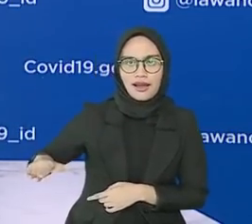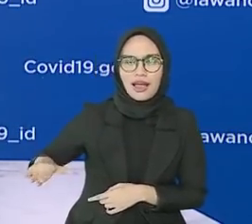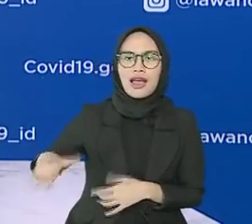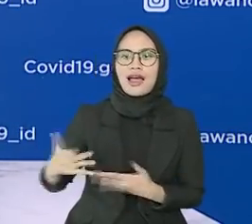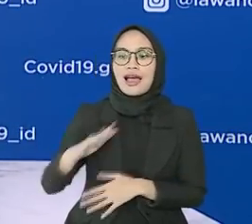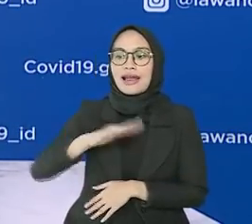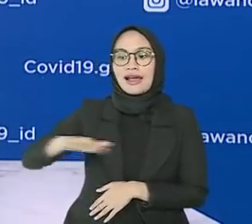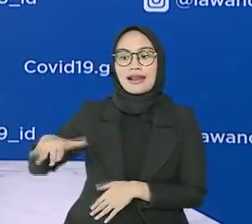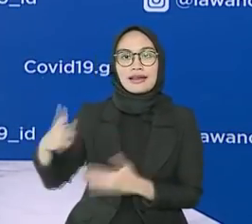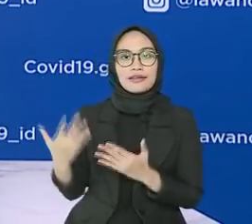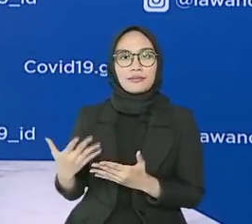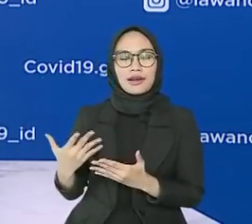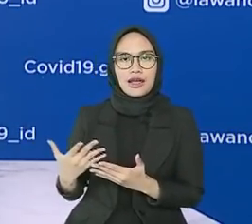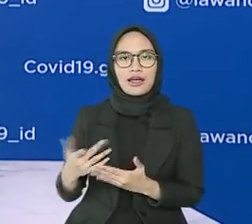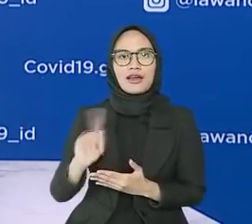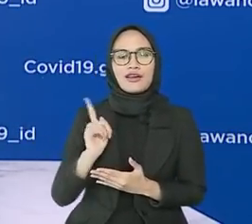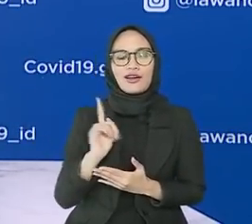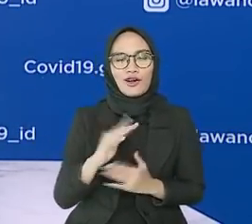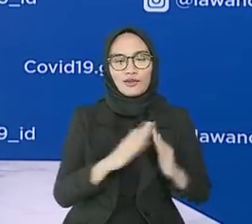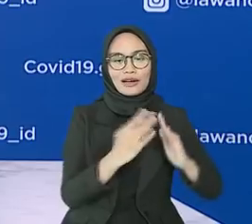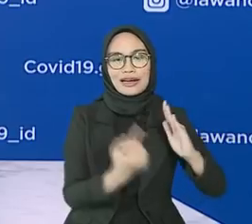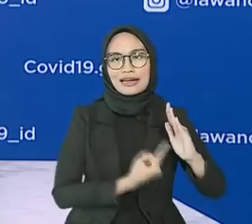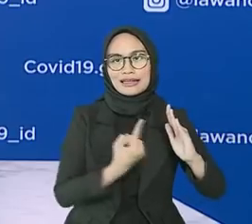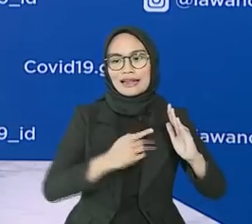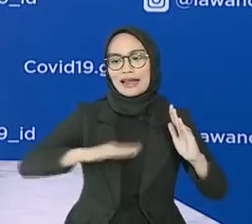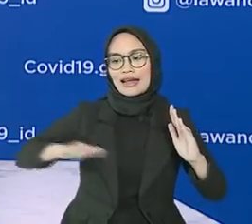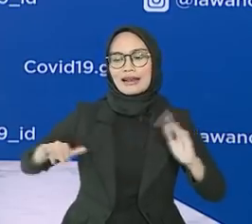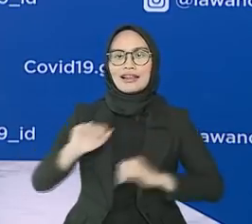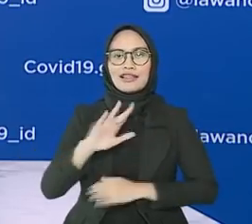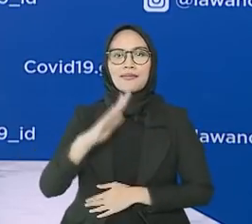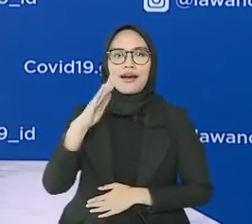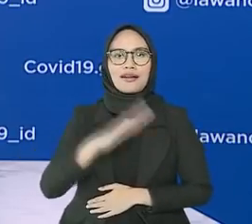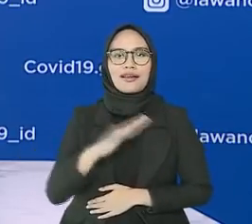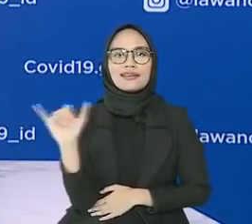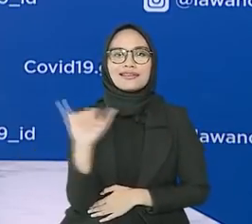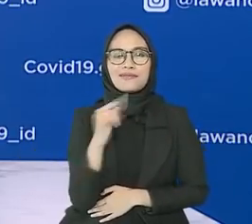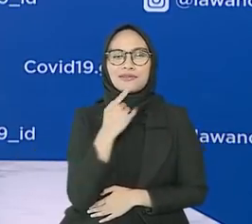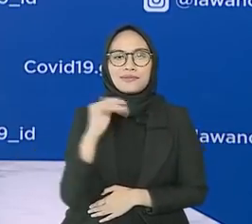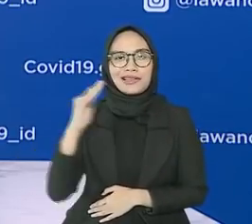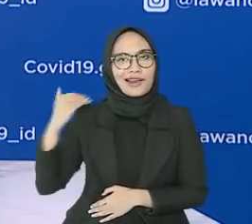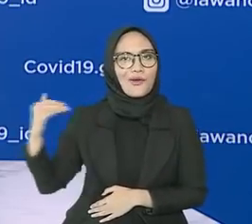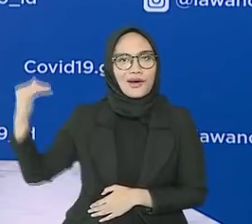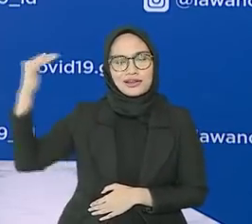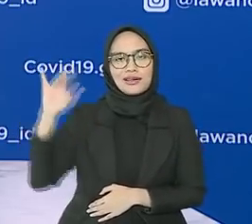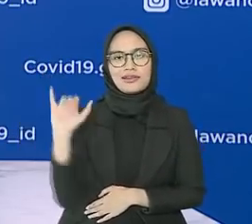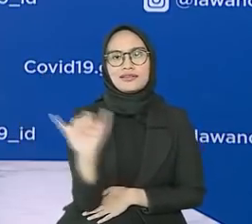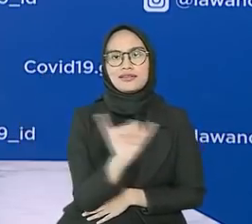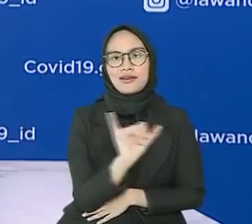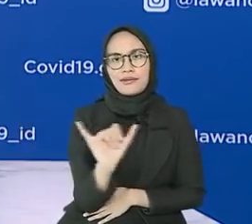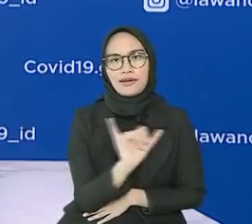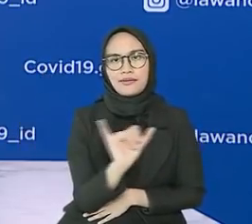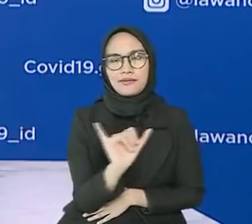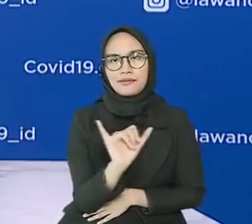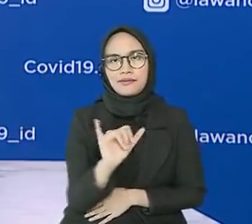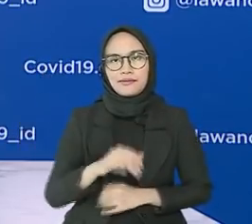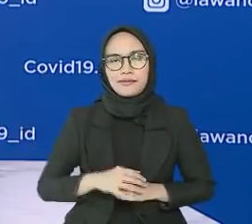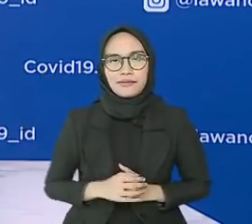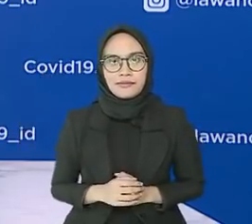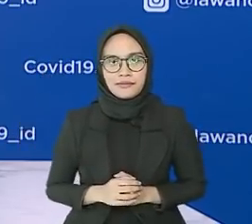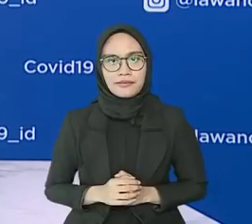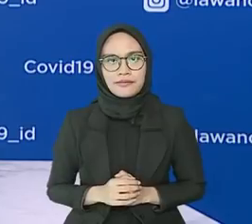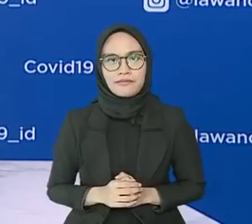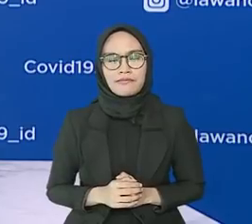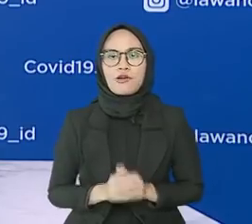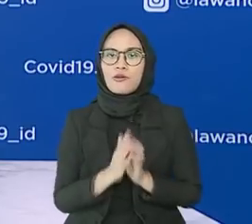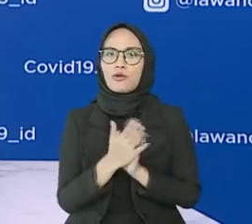anak-anak tersebut adalah 5 hari atau berlaku sama dengan orang dewasa yang belum divaksin lengkap.